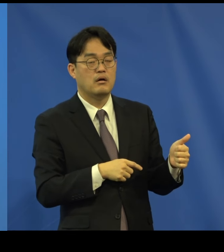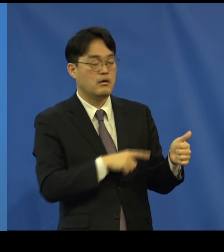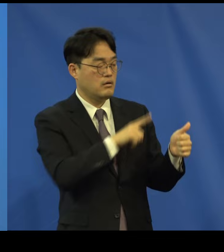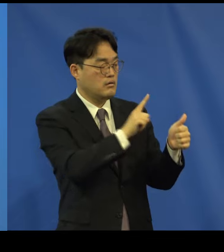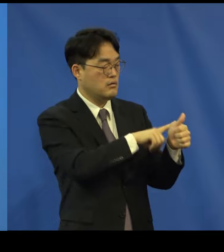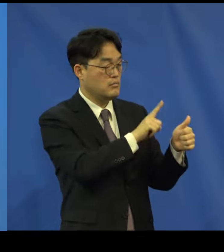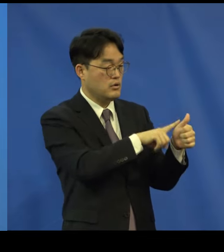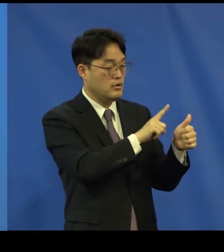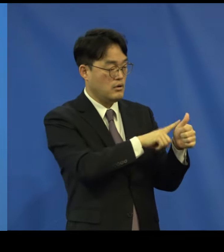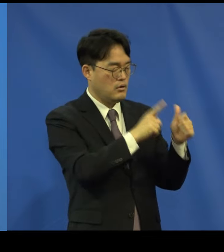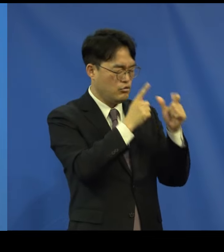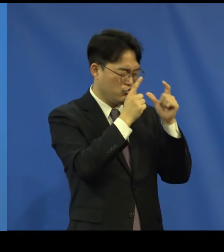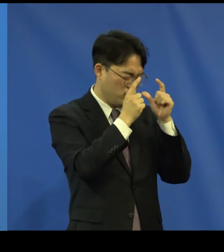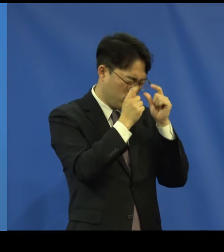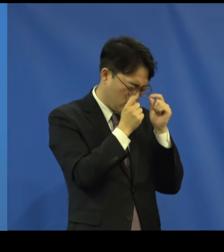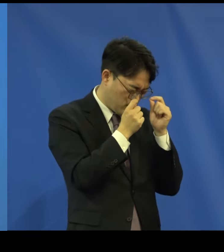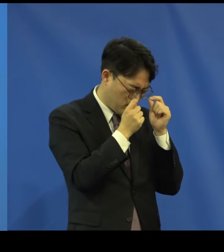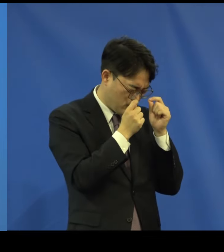감고